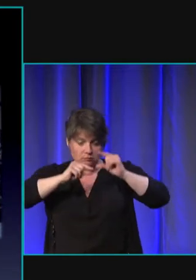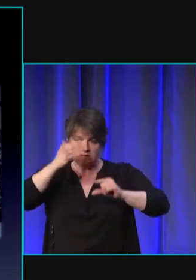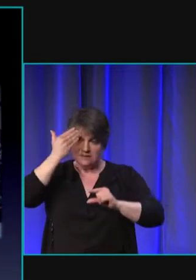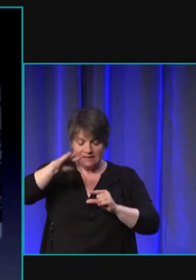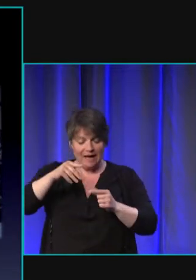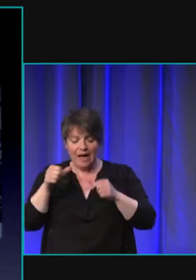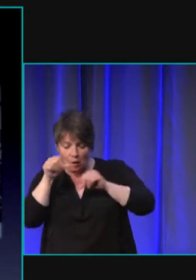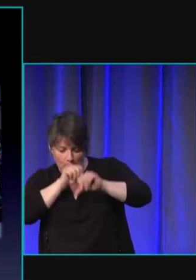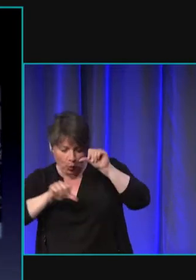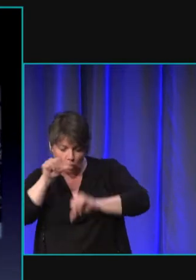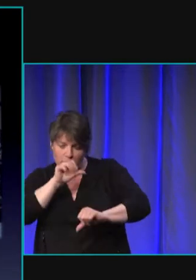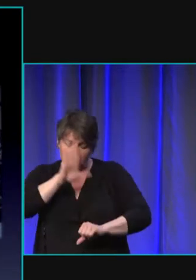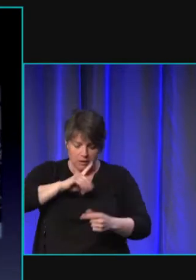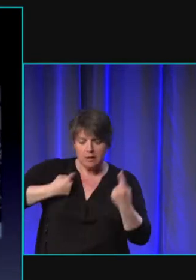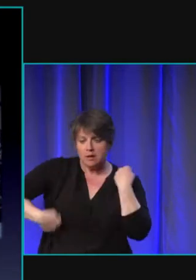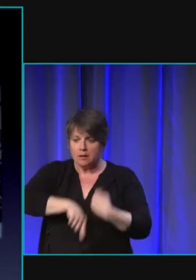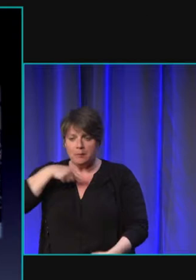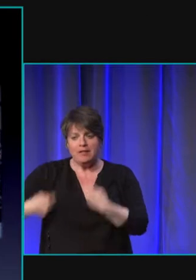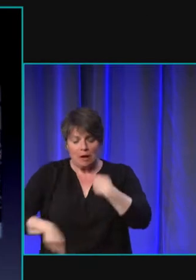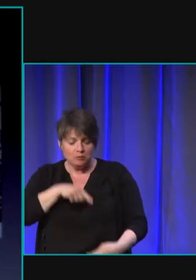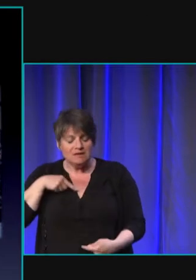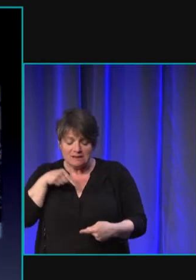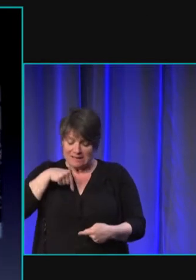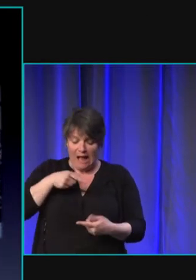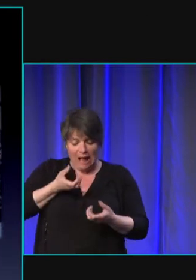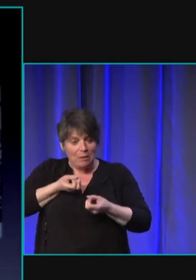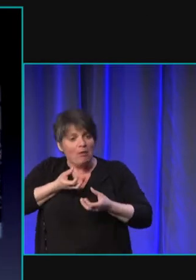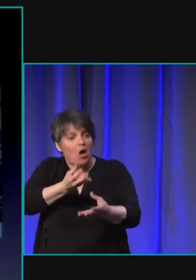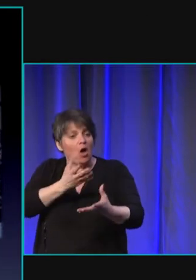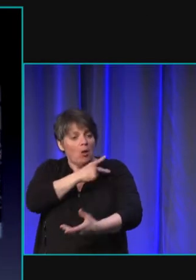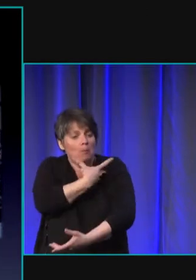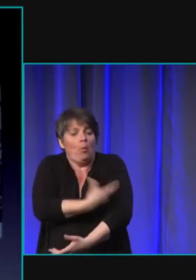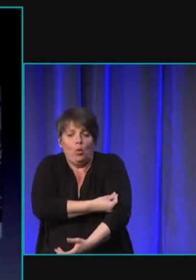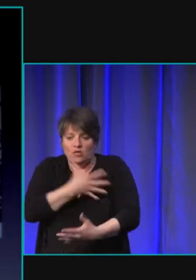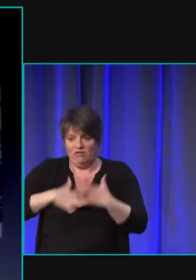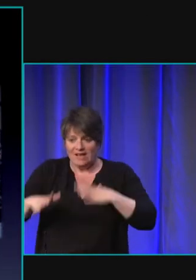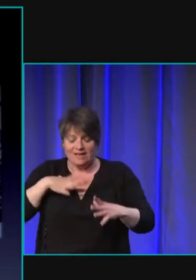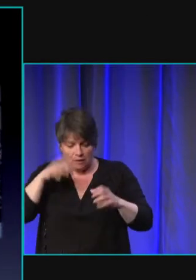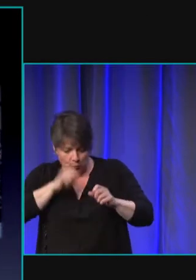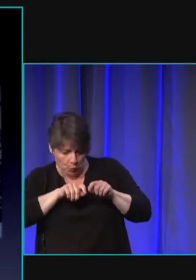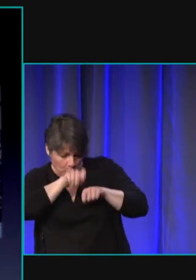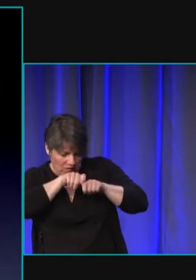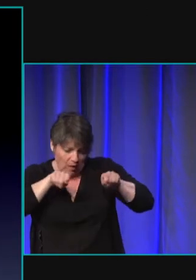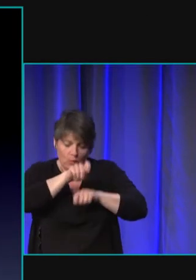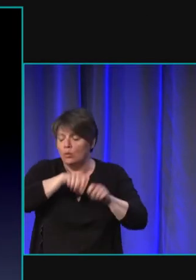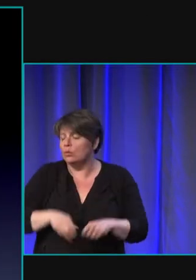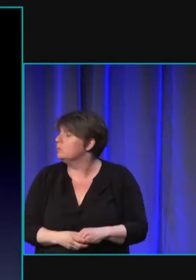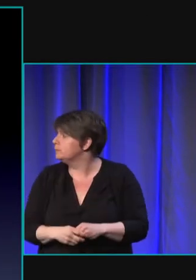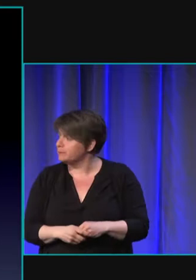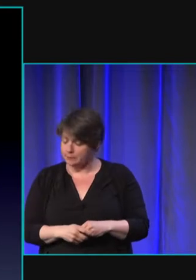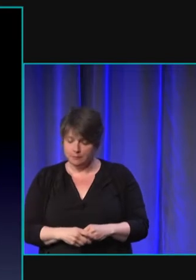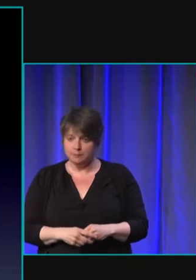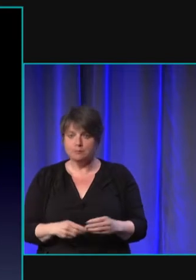l'accumulation de ces produits métaboliques qui sont à l'origine de la fatigue musculaire.